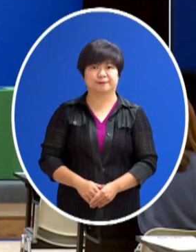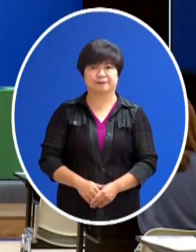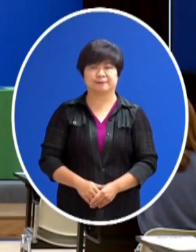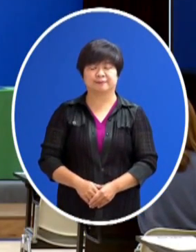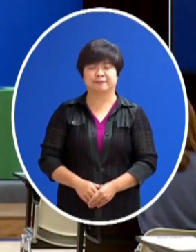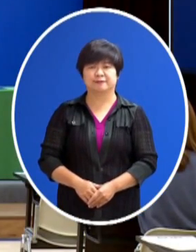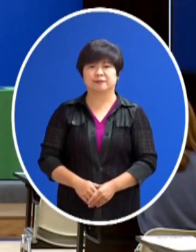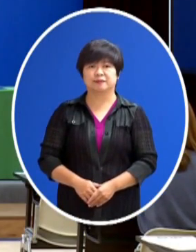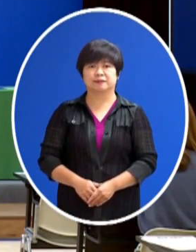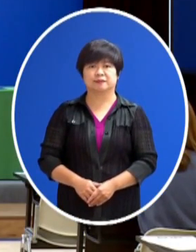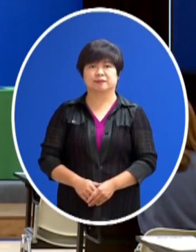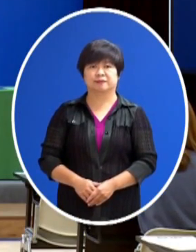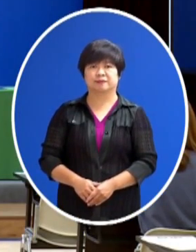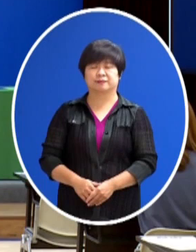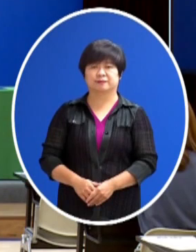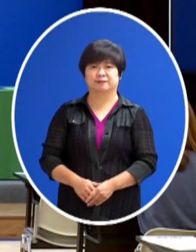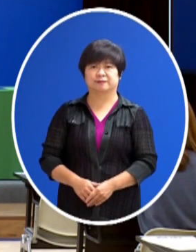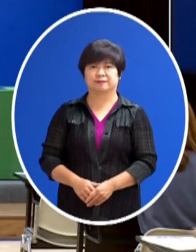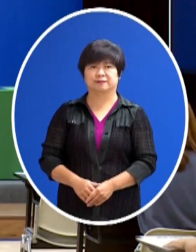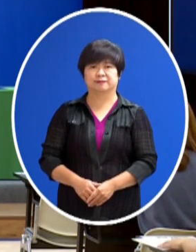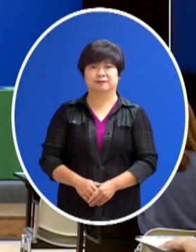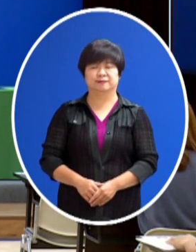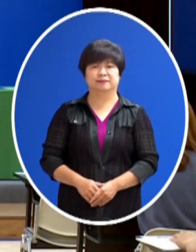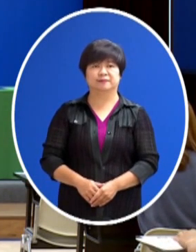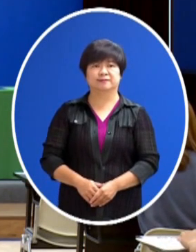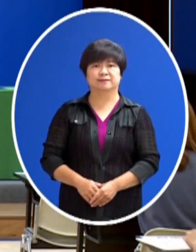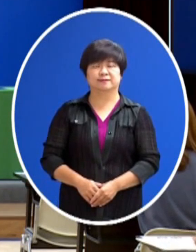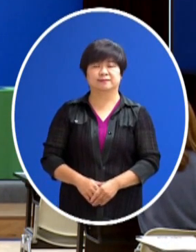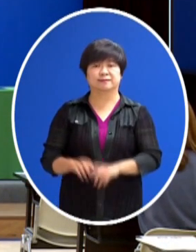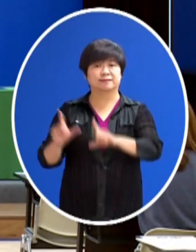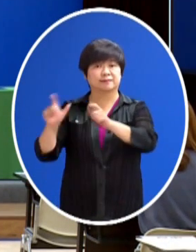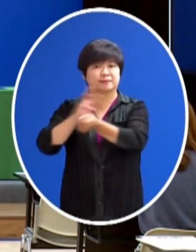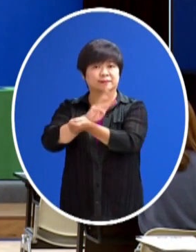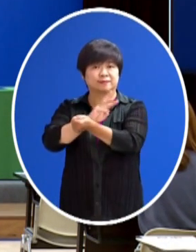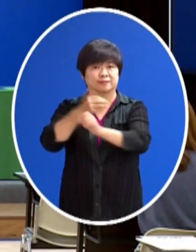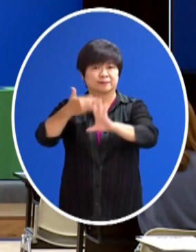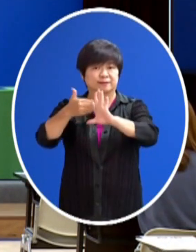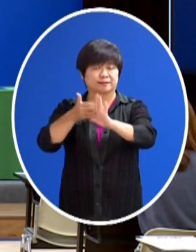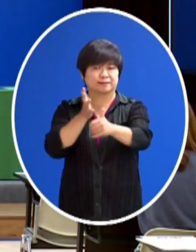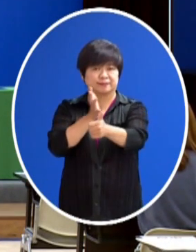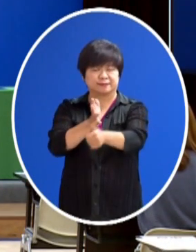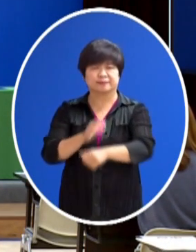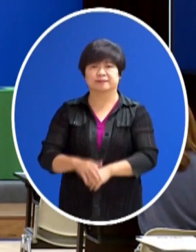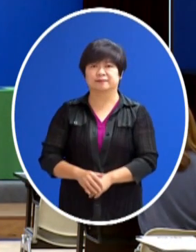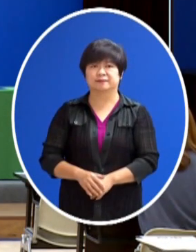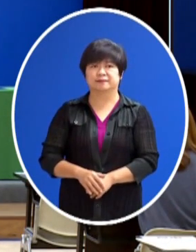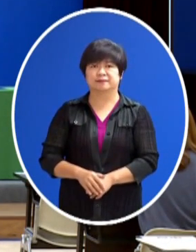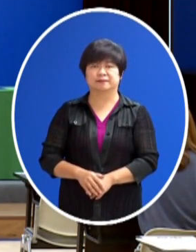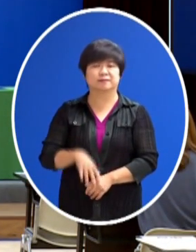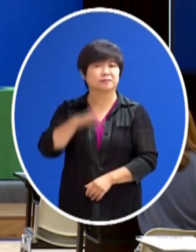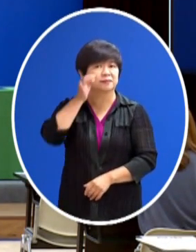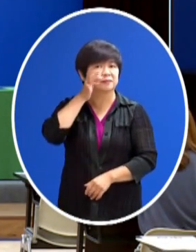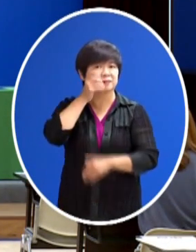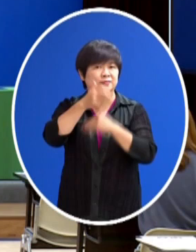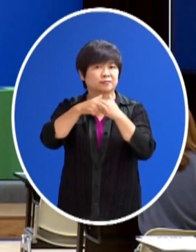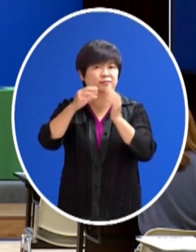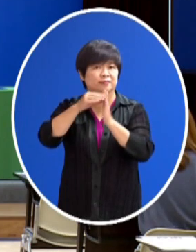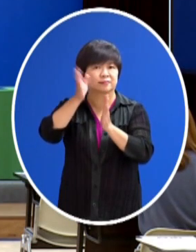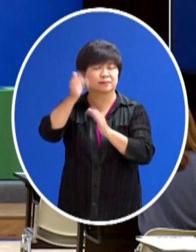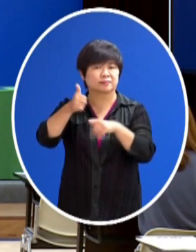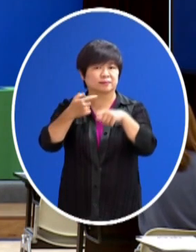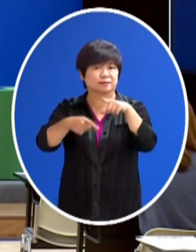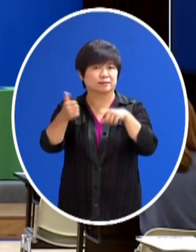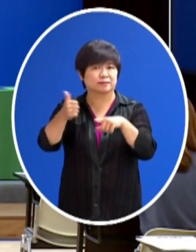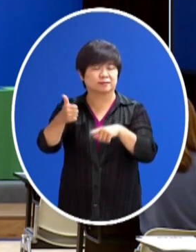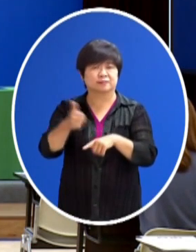部长这一次的这个彰化，你们用彰化之乱这个词，其实陈时中部长最大的问题是用政风单位去调查